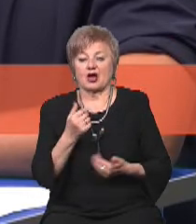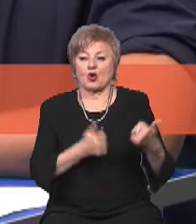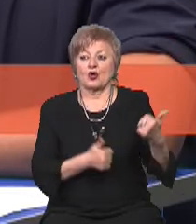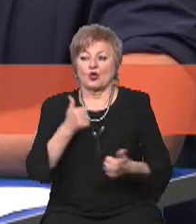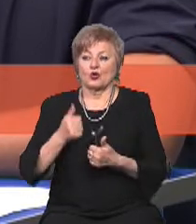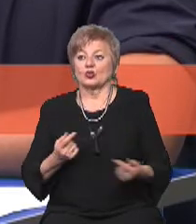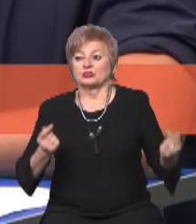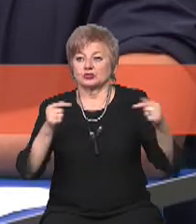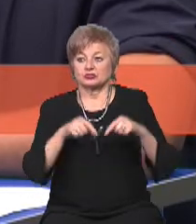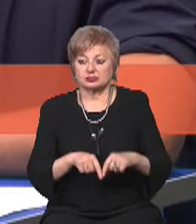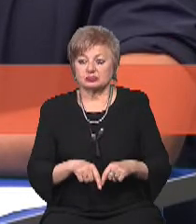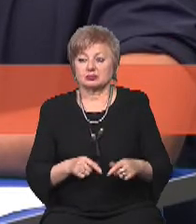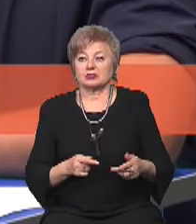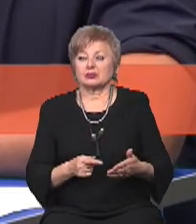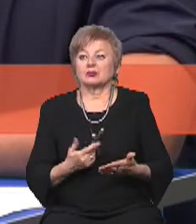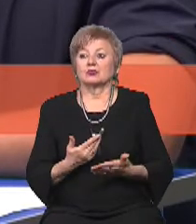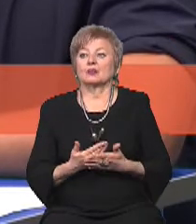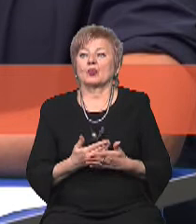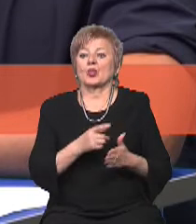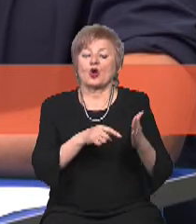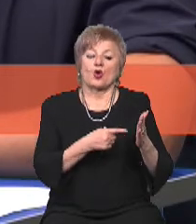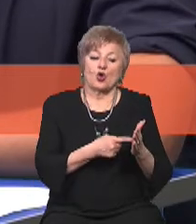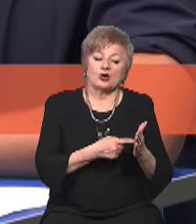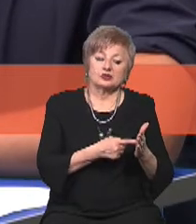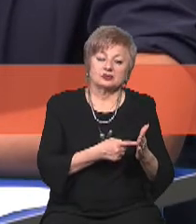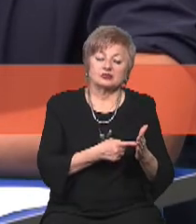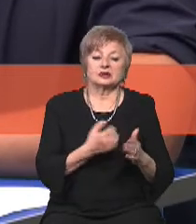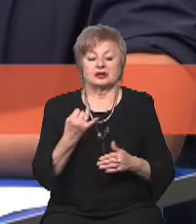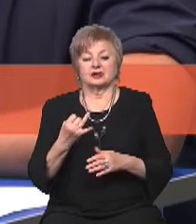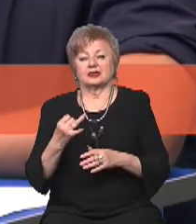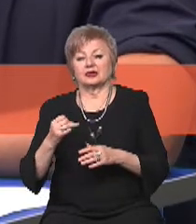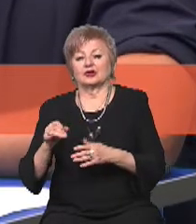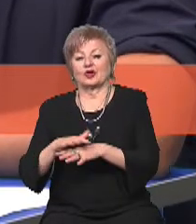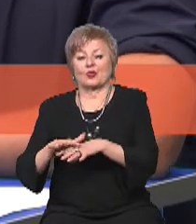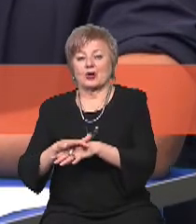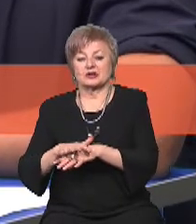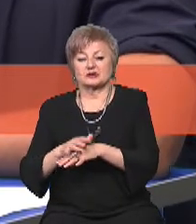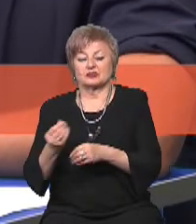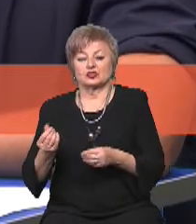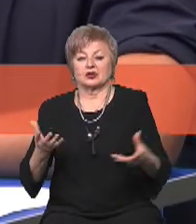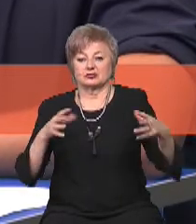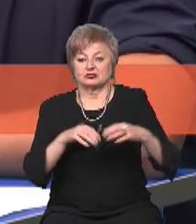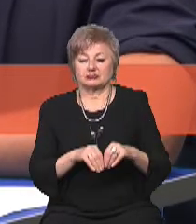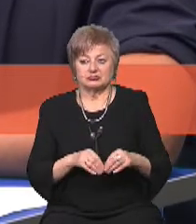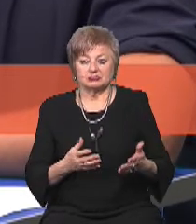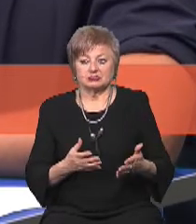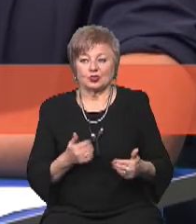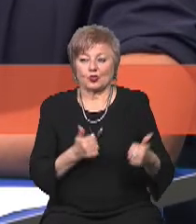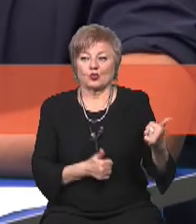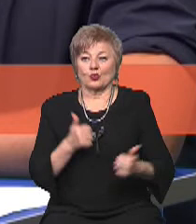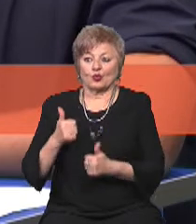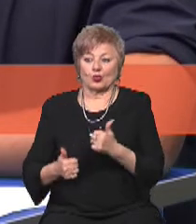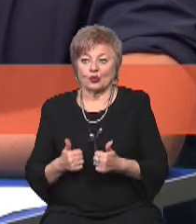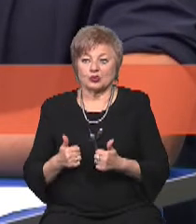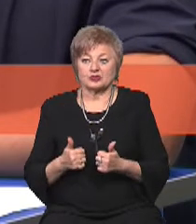– це місто» проводило конкурс соціальних проєктів і громадський бюджет. І якщо говорити про те, що через конкурс «Ми – це